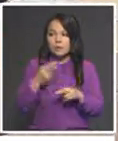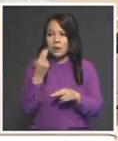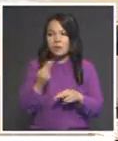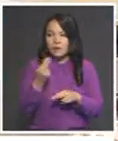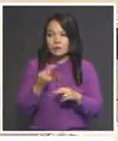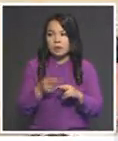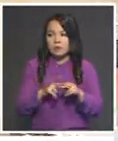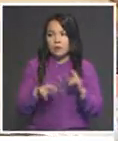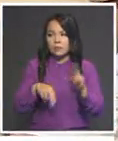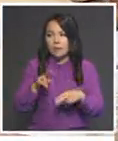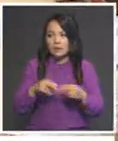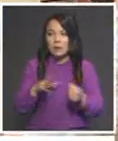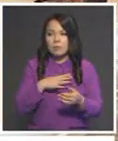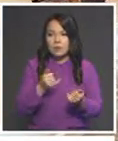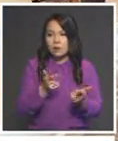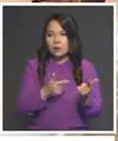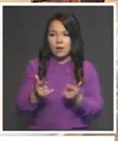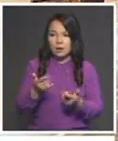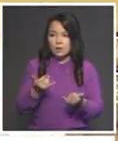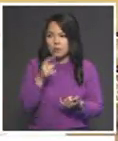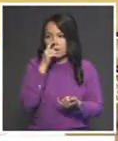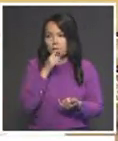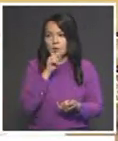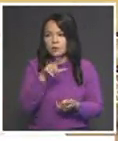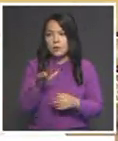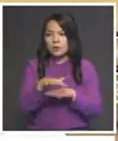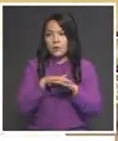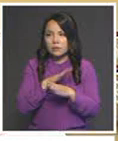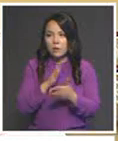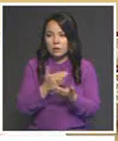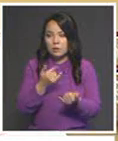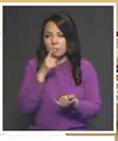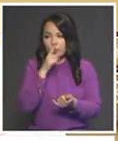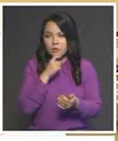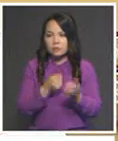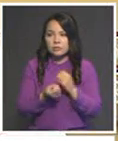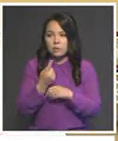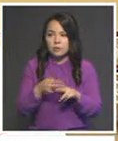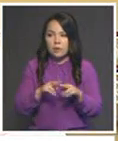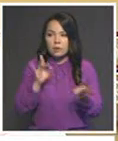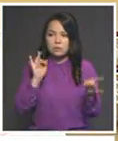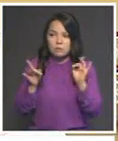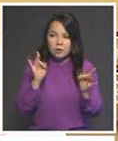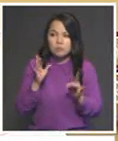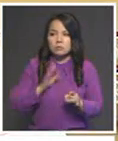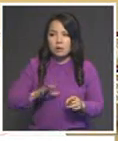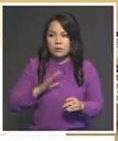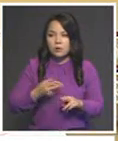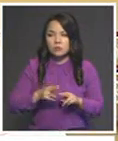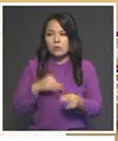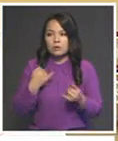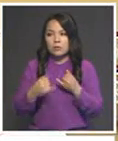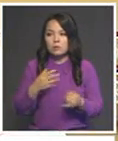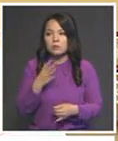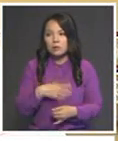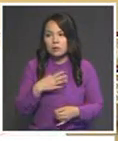стандарттарға сәйкестендірілмек. Елдің бәрі түсінбеушілікпен қарайтын шығар, бұл жаңағы сигнал шулап жатыр, сары түске бояған